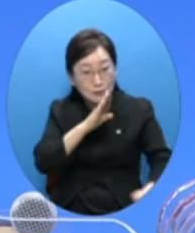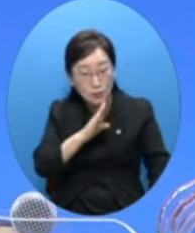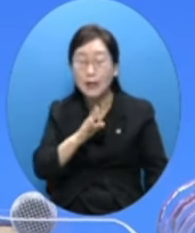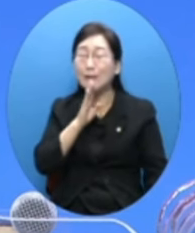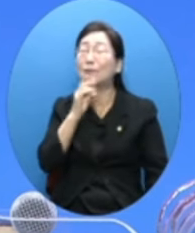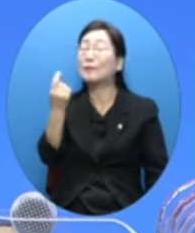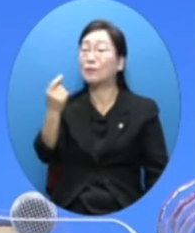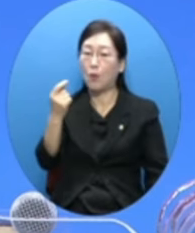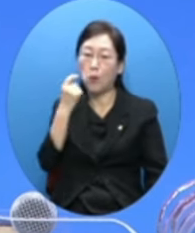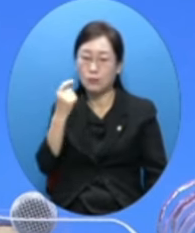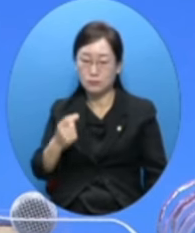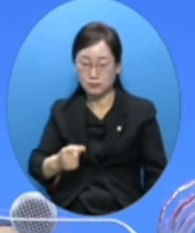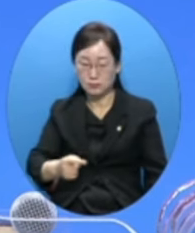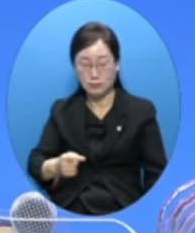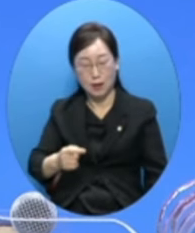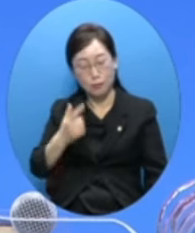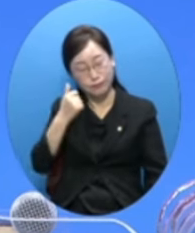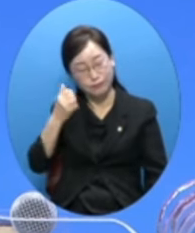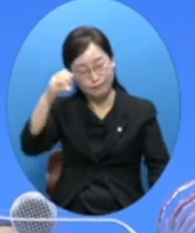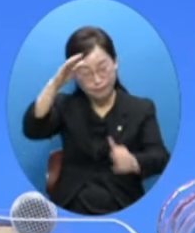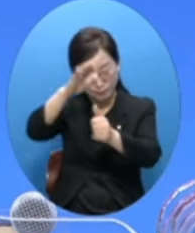받았어요.